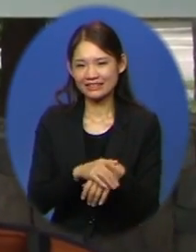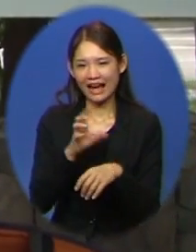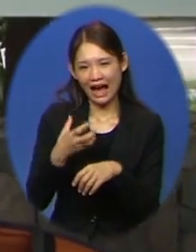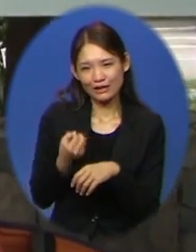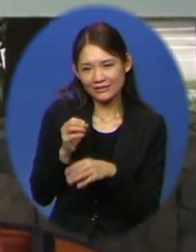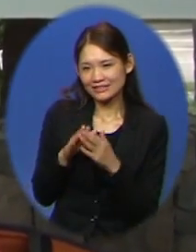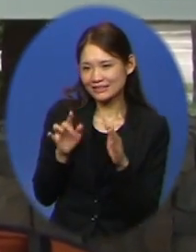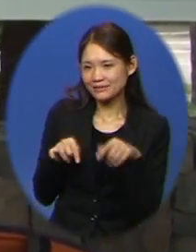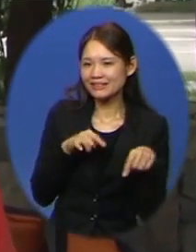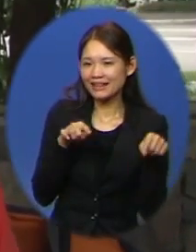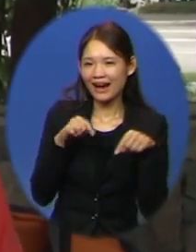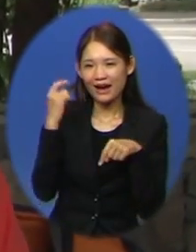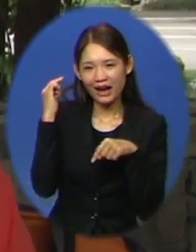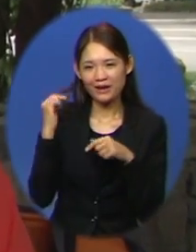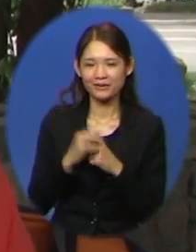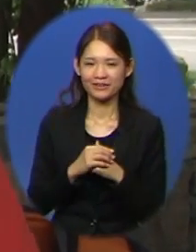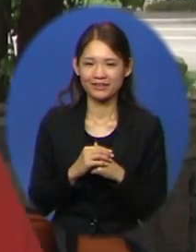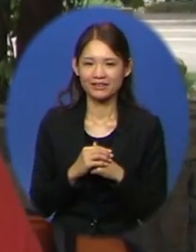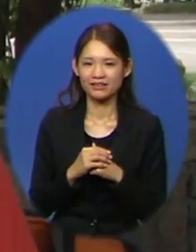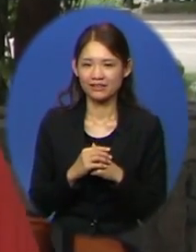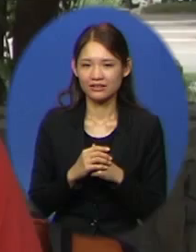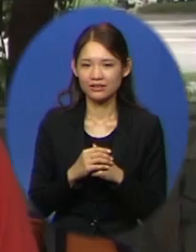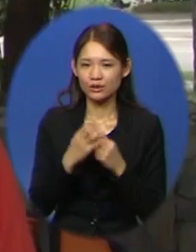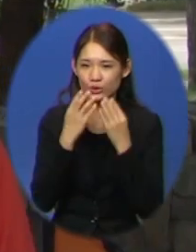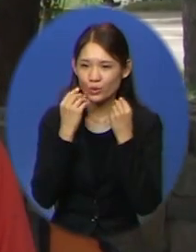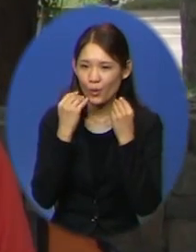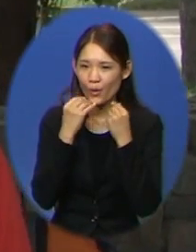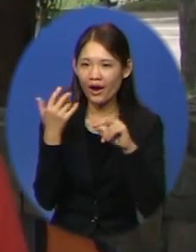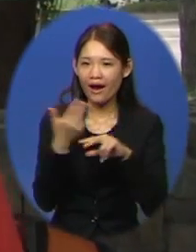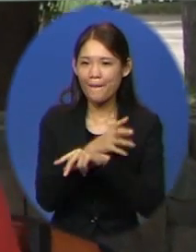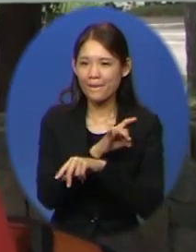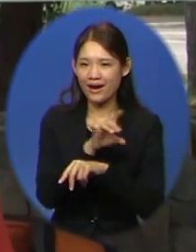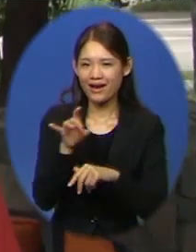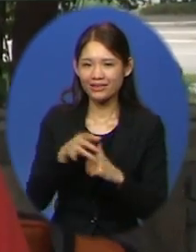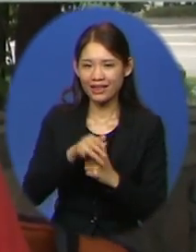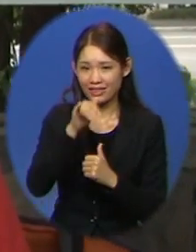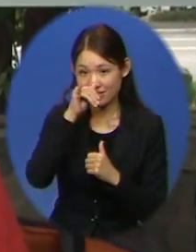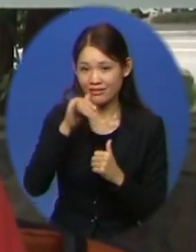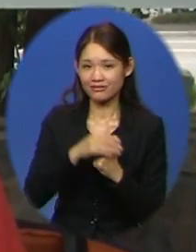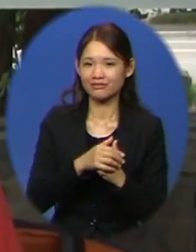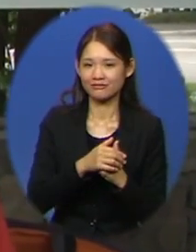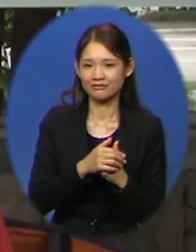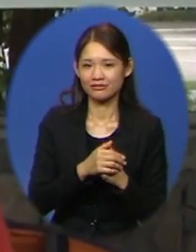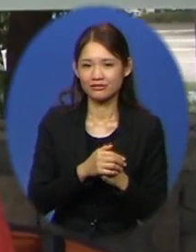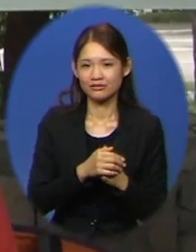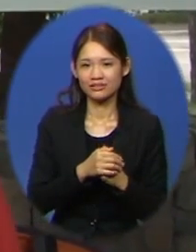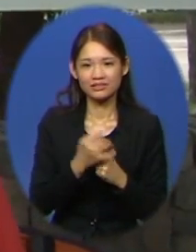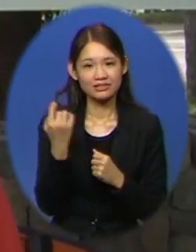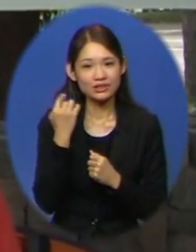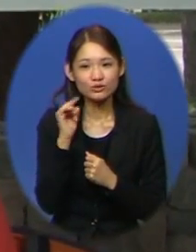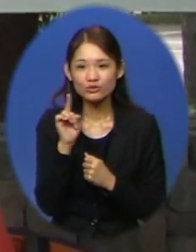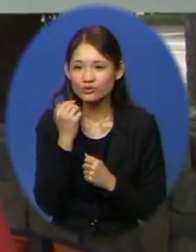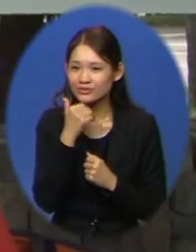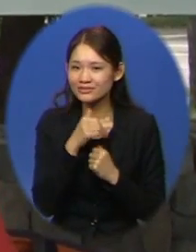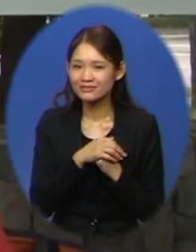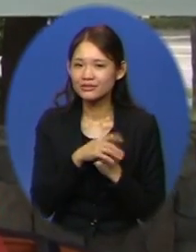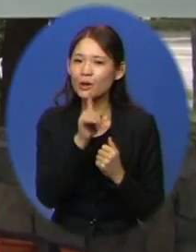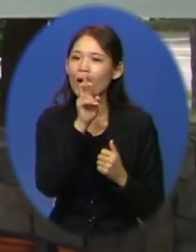보려고. 네, 매주 토요일 날마다 한다고 하네요. 어디서 들으셨어요? 아, 저 가수.